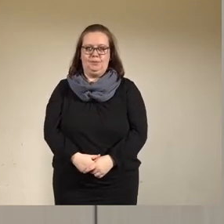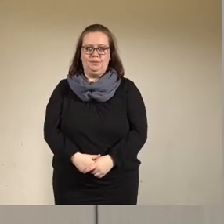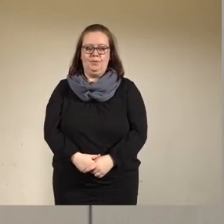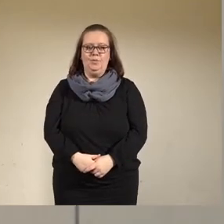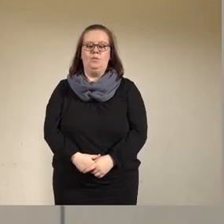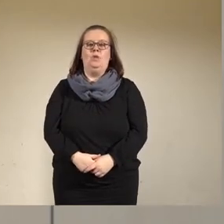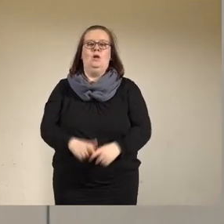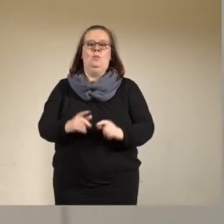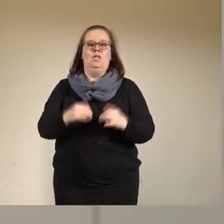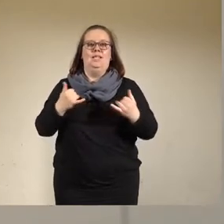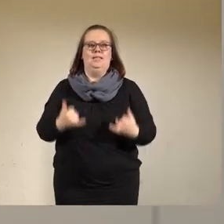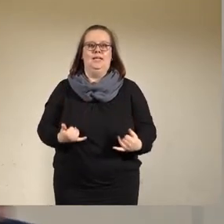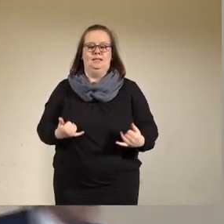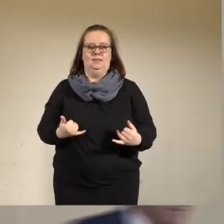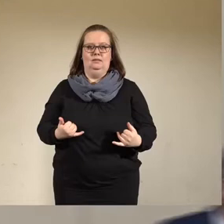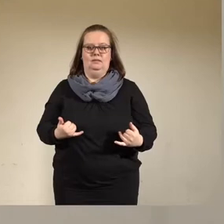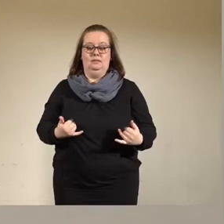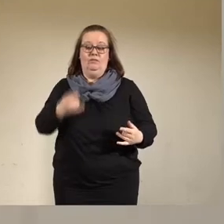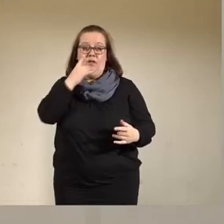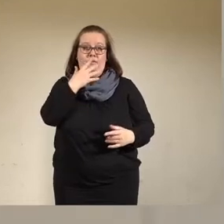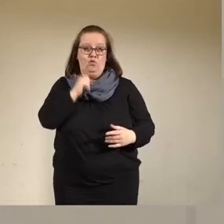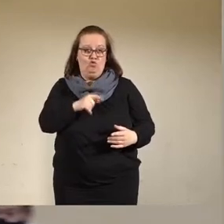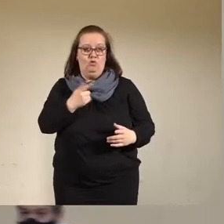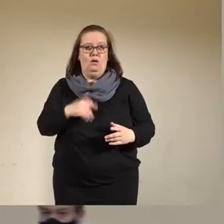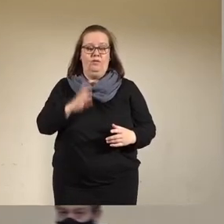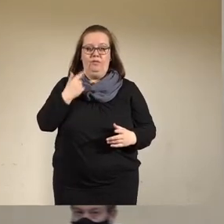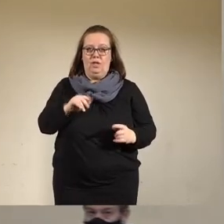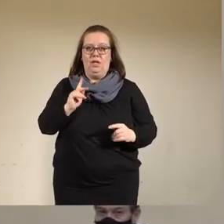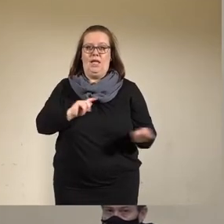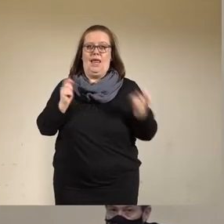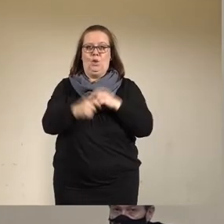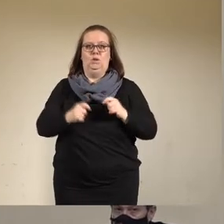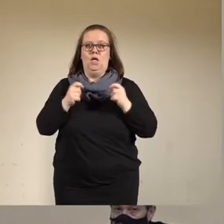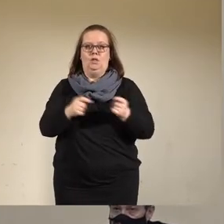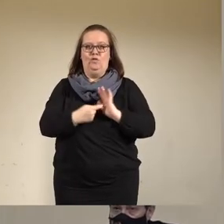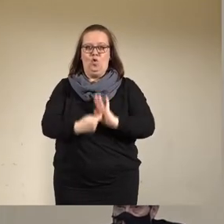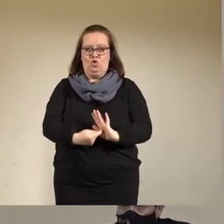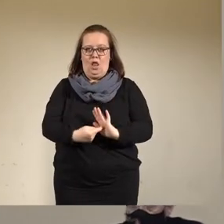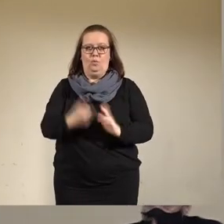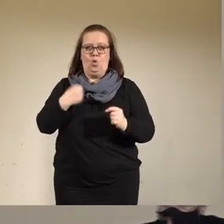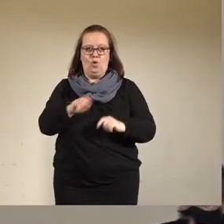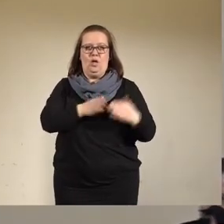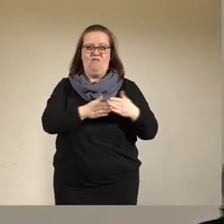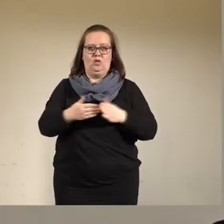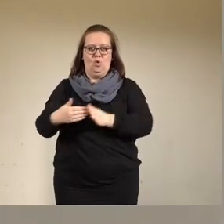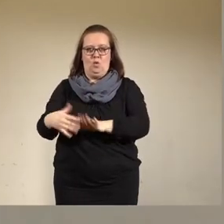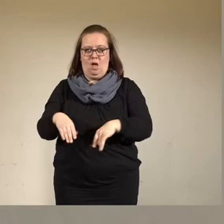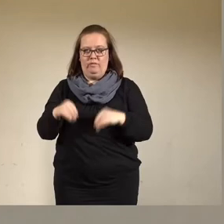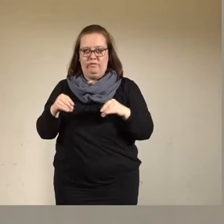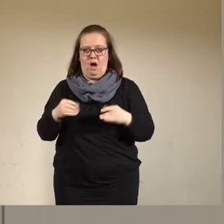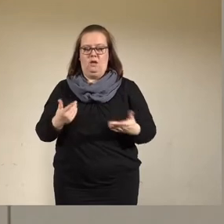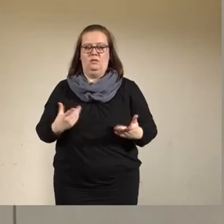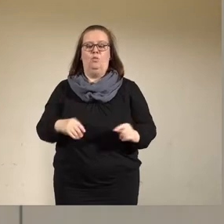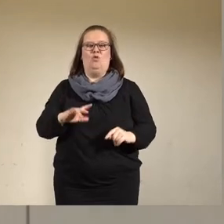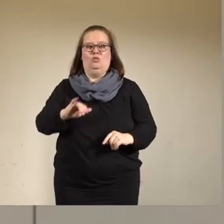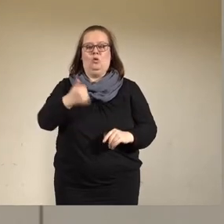So, jetzt steigen wir ein, sofern gewünscht, in die Vorstellung der Änderungsanträge. Ich beginne mal mit den Fraktionen.